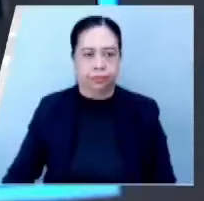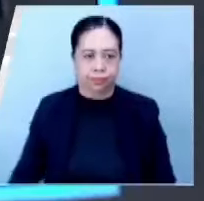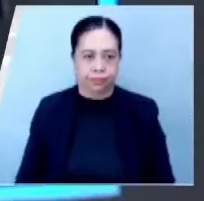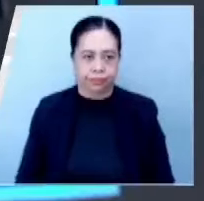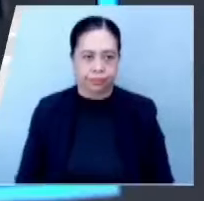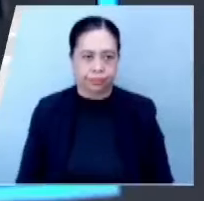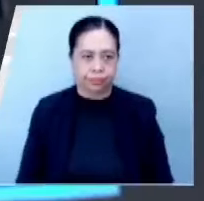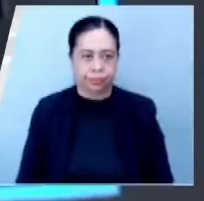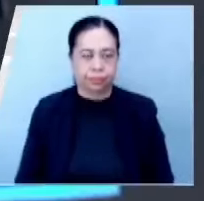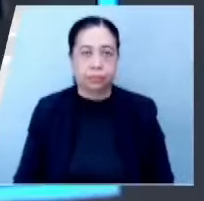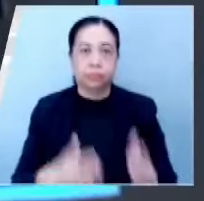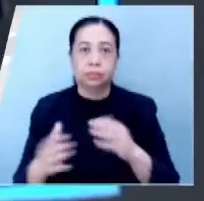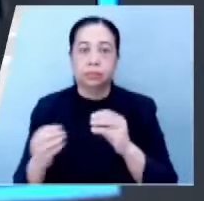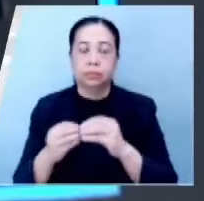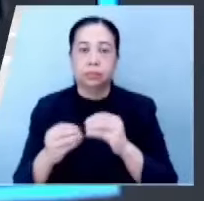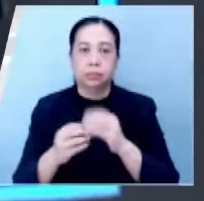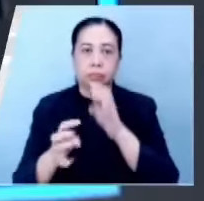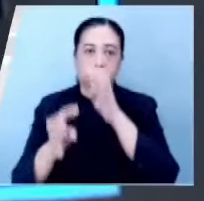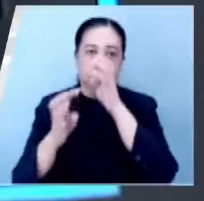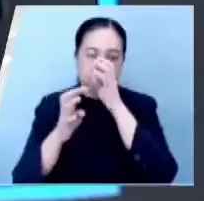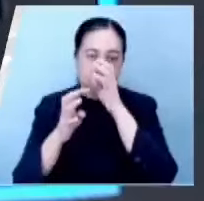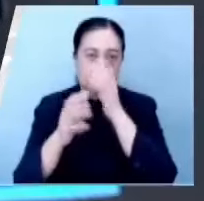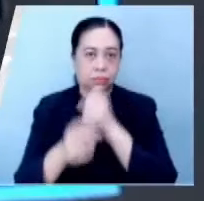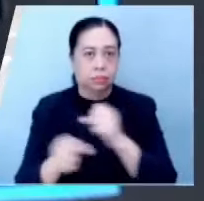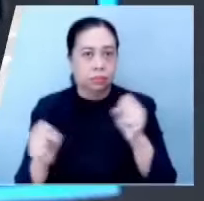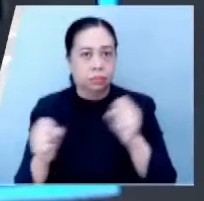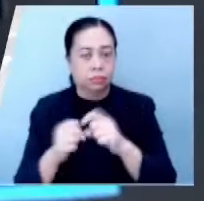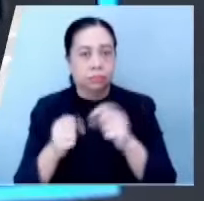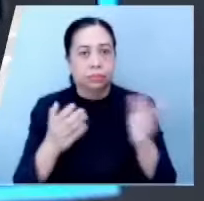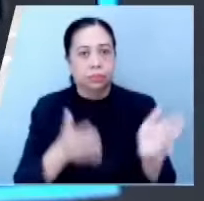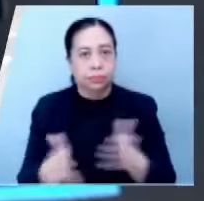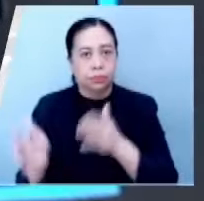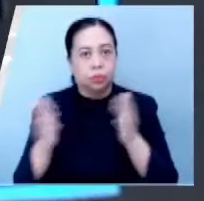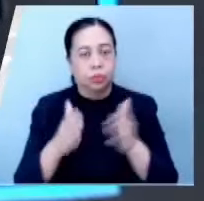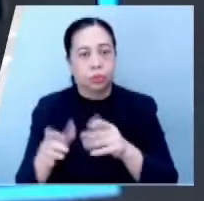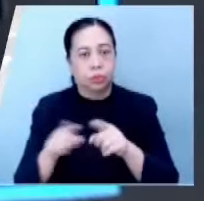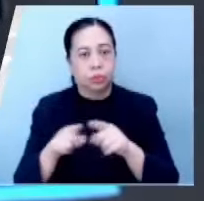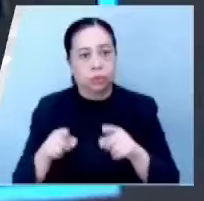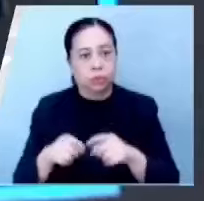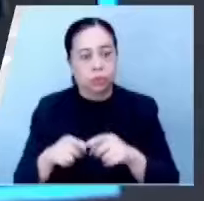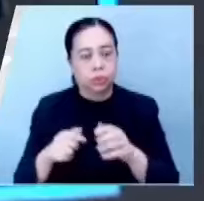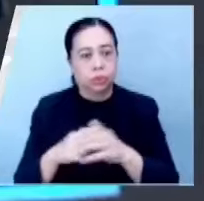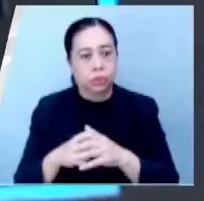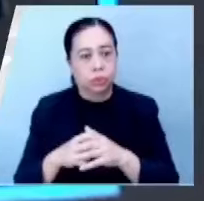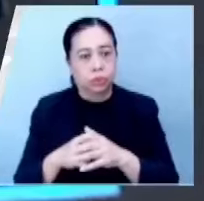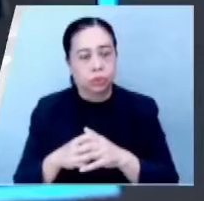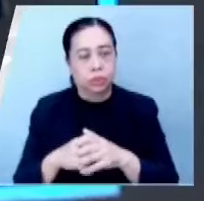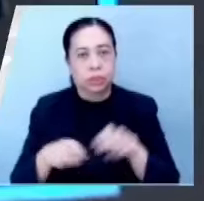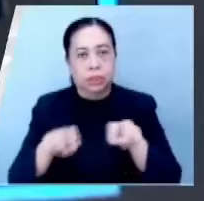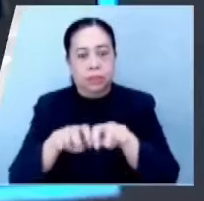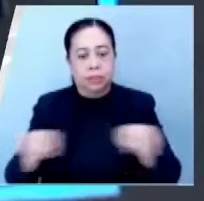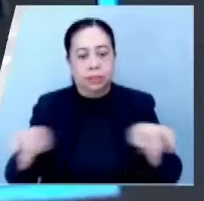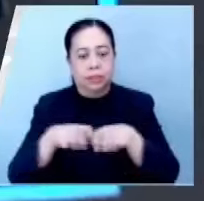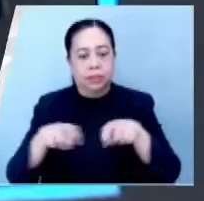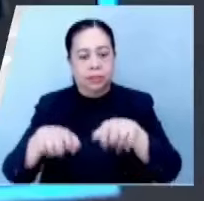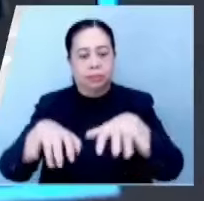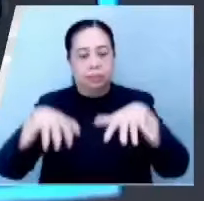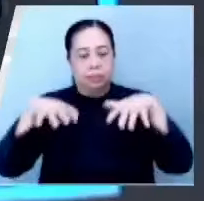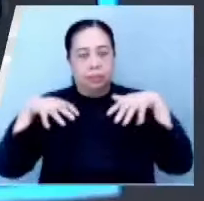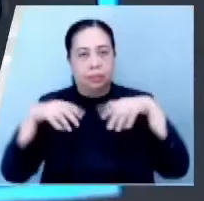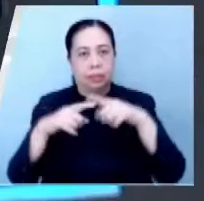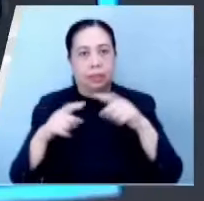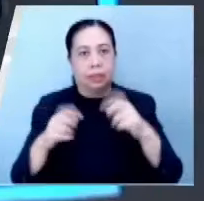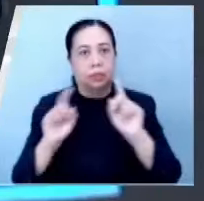Bukod sa mas mahigpit na seguridad, pinaplansya na rin ang seating plan ng mga dadalo sa ikatlong State of the